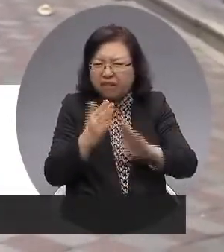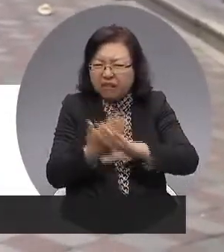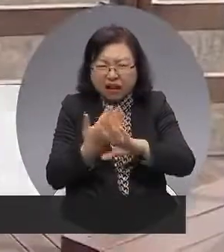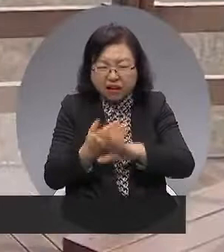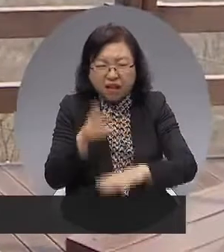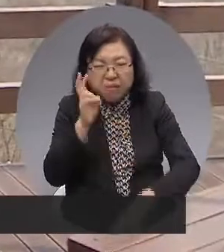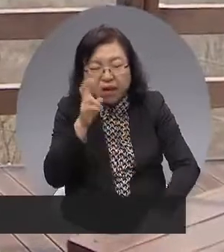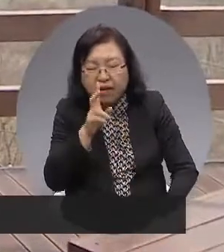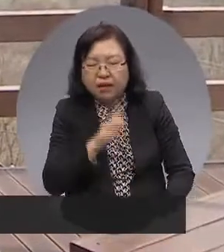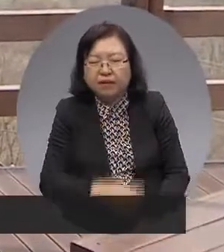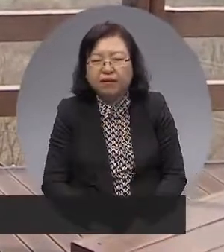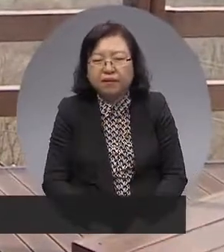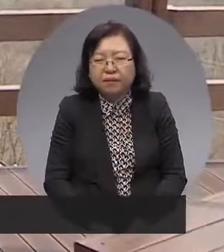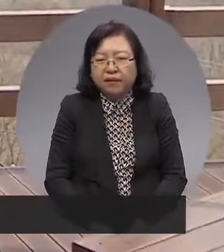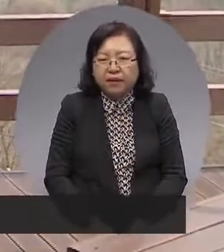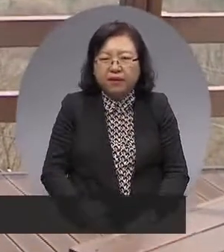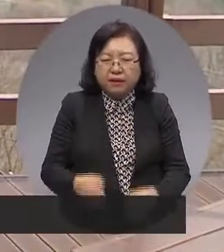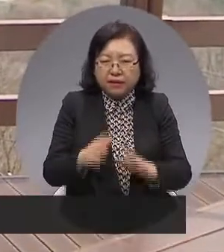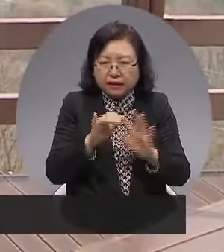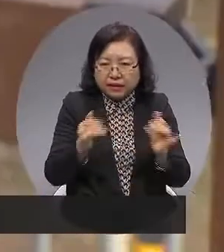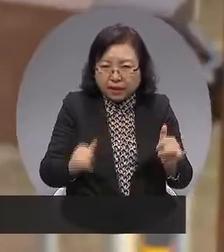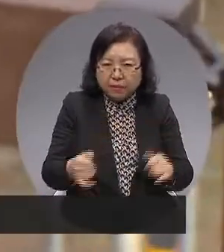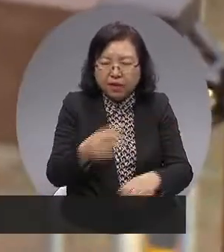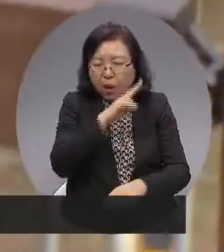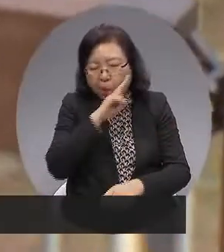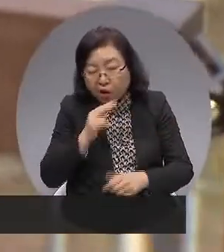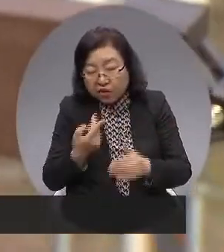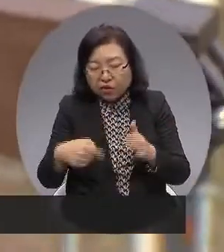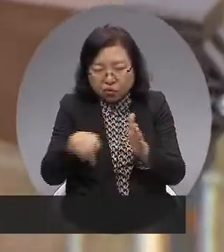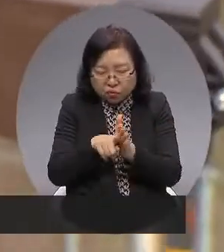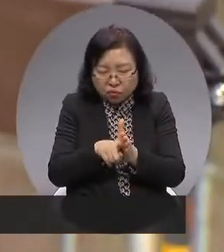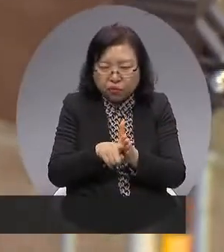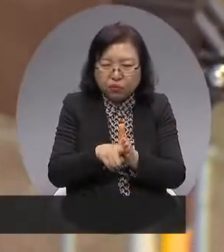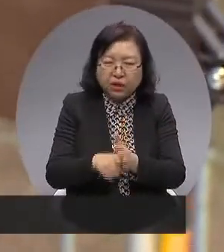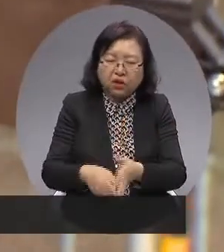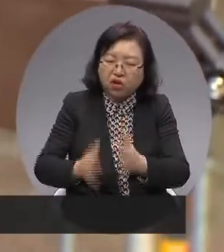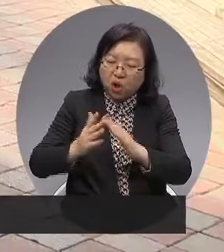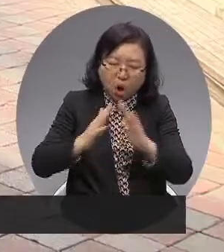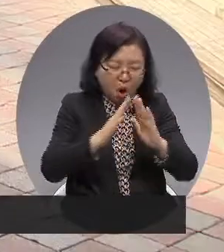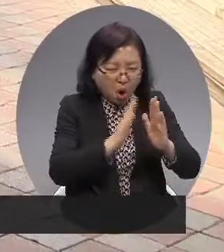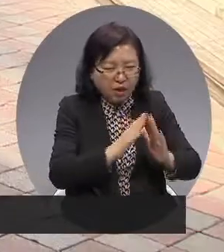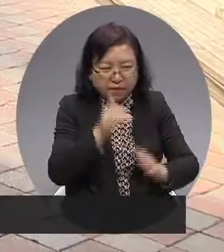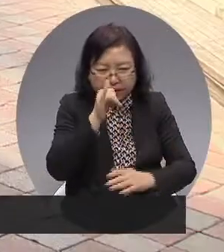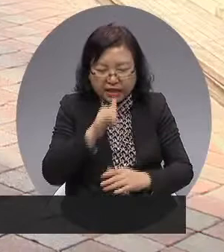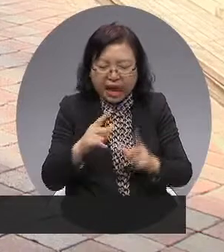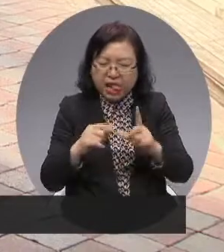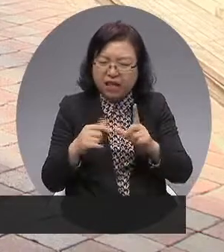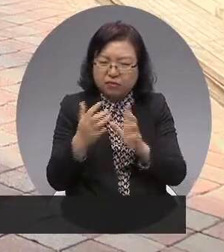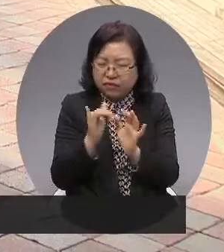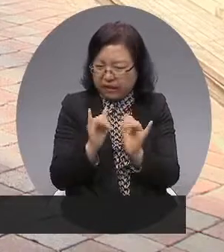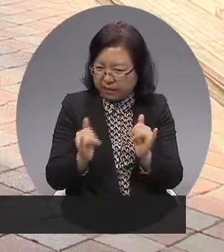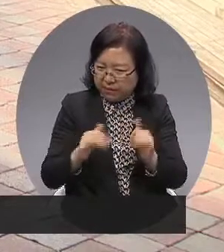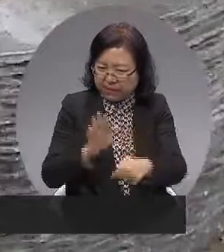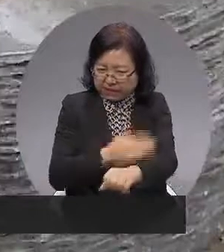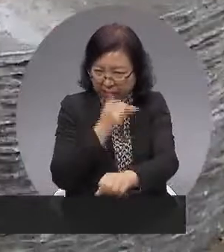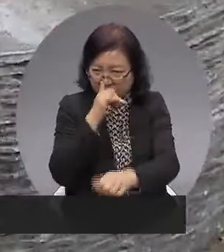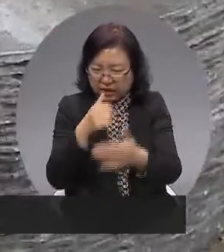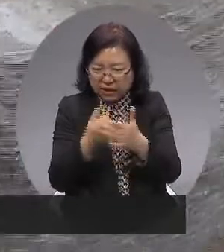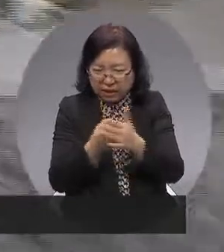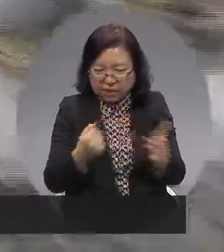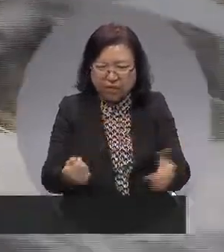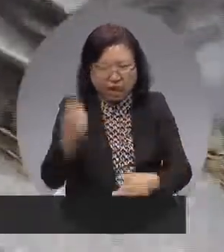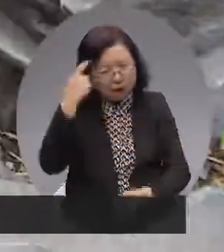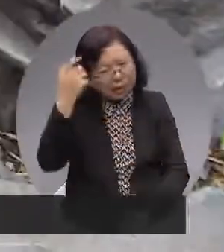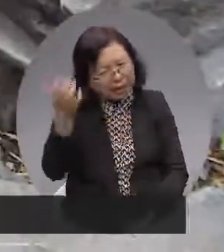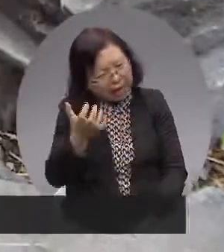아니에요. 방문객들의 편의를 위해 설치한 시설물들이 일부 몰지각한 불청객들로 몸살을 앓고